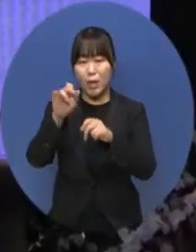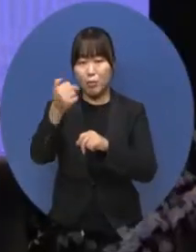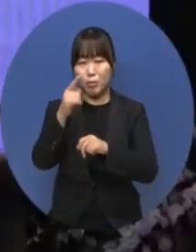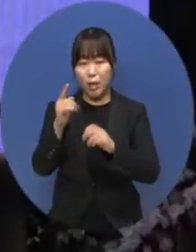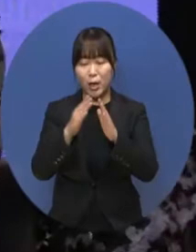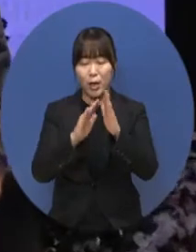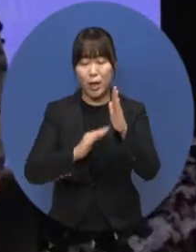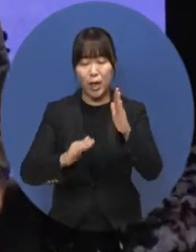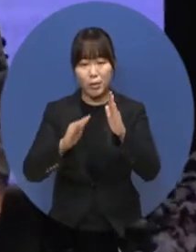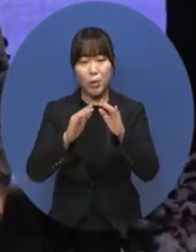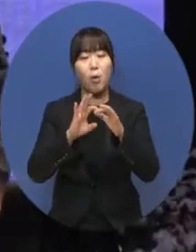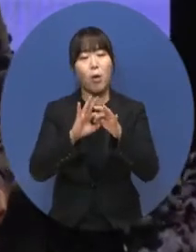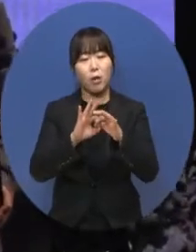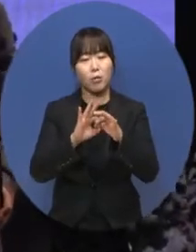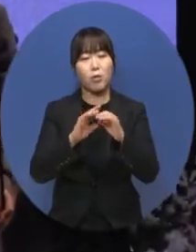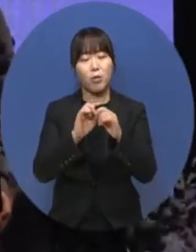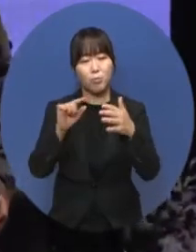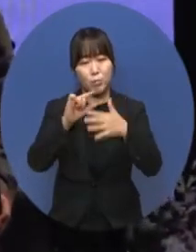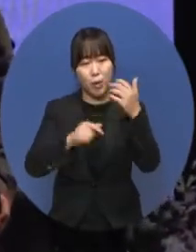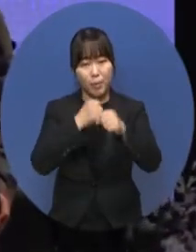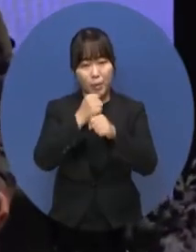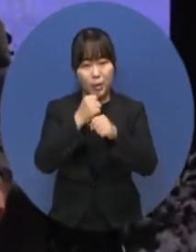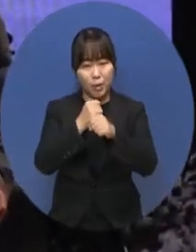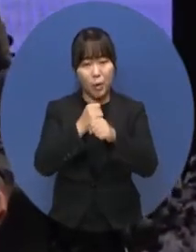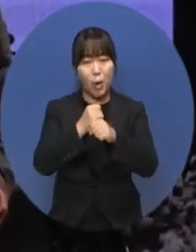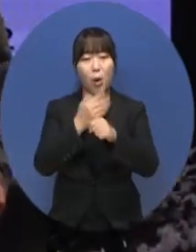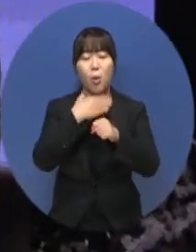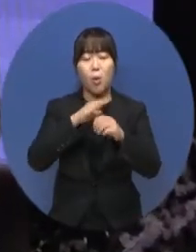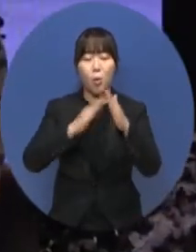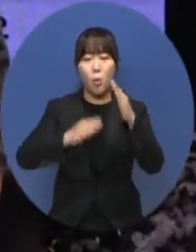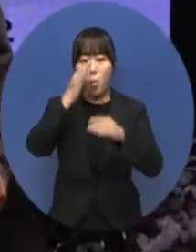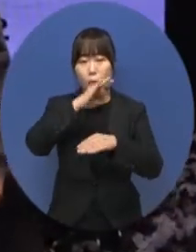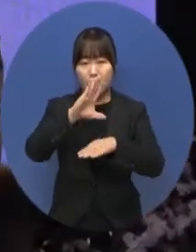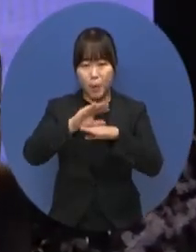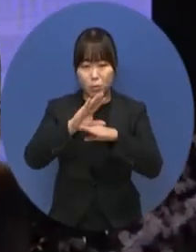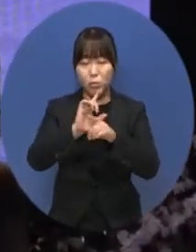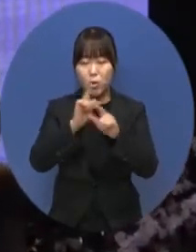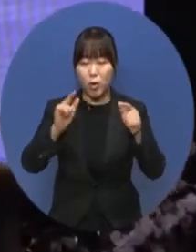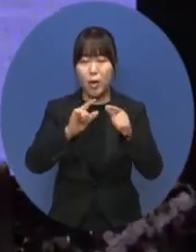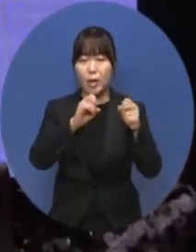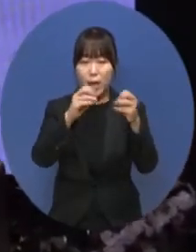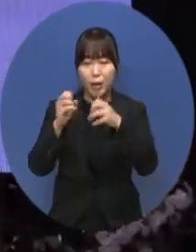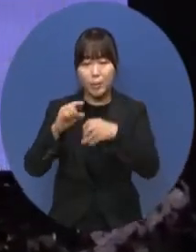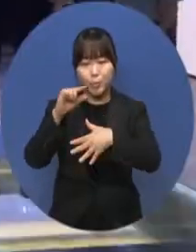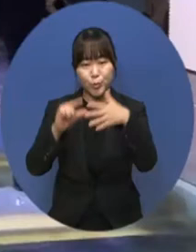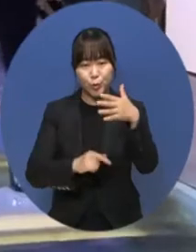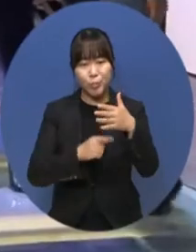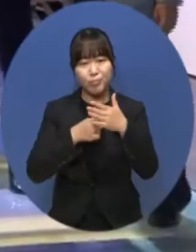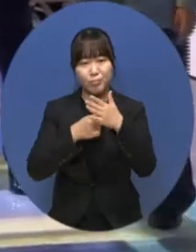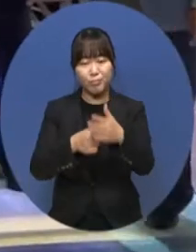프로그램 제작과 공익행사 중계 녹화방송, 대담 프로그램 등을 진행하게 됩니다.